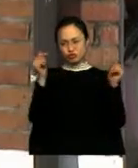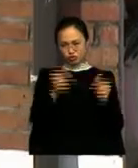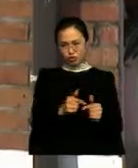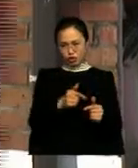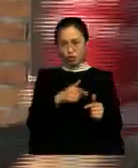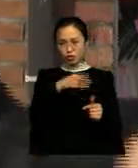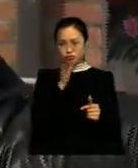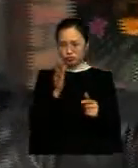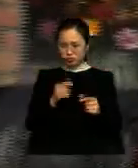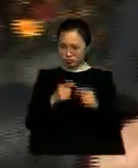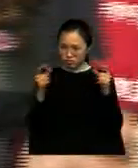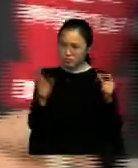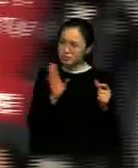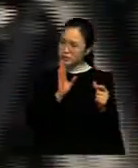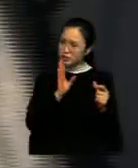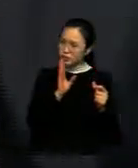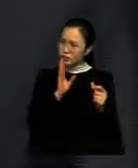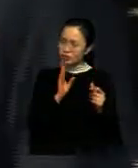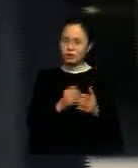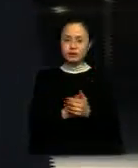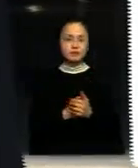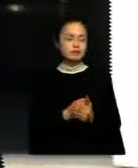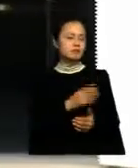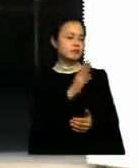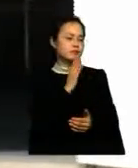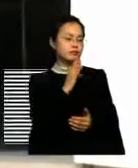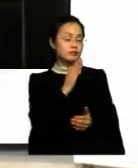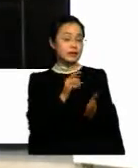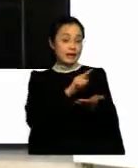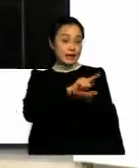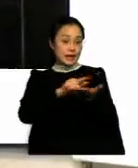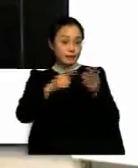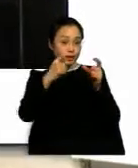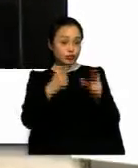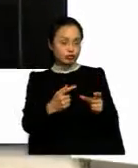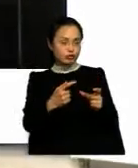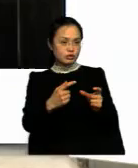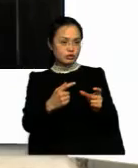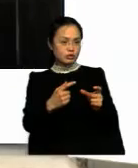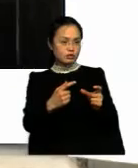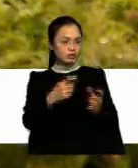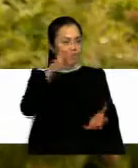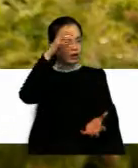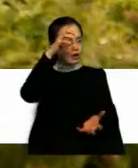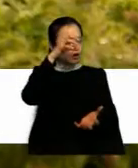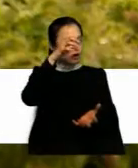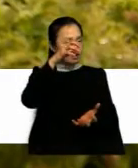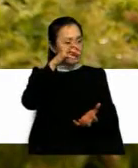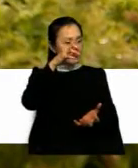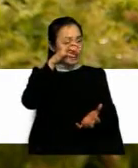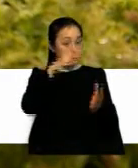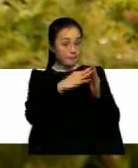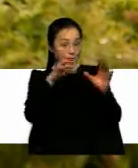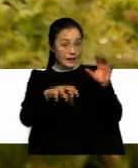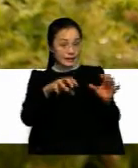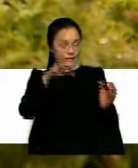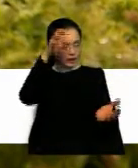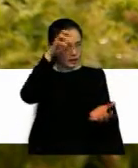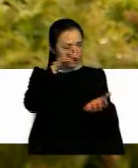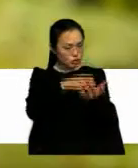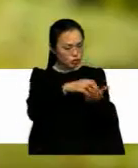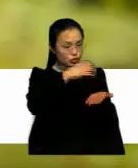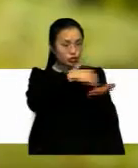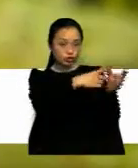정도라고 좀 보시나요? 예, 저희 가평군 같은 경우에는 전체 마을이 126개가